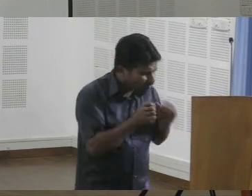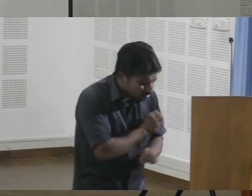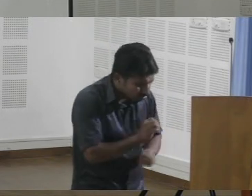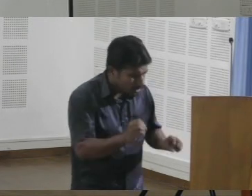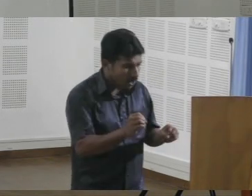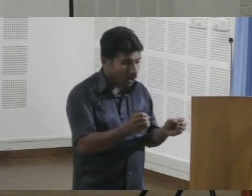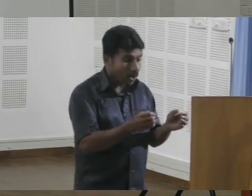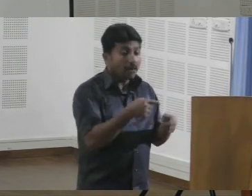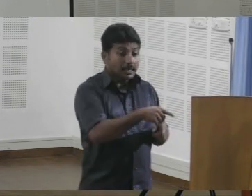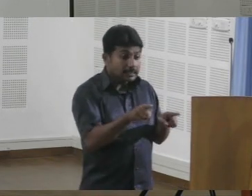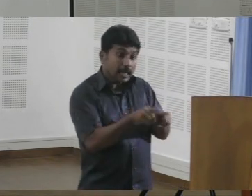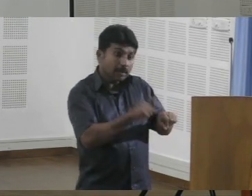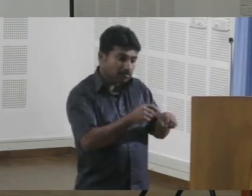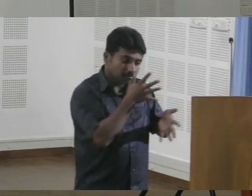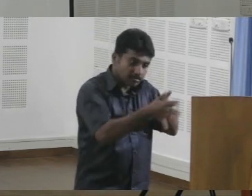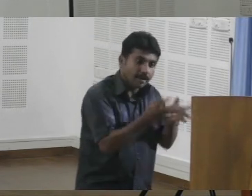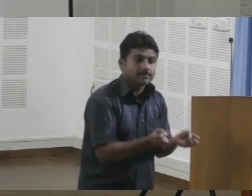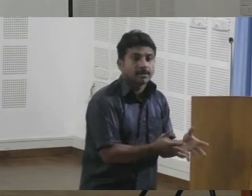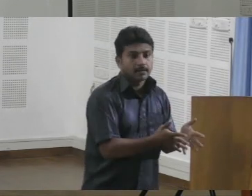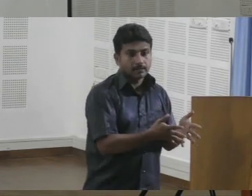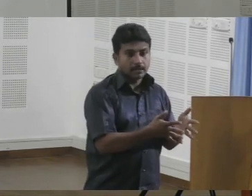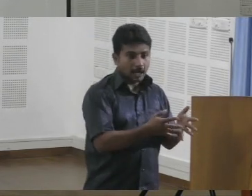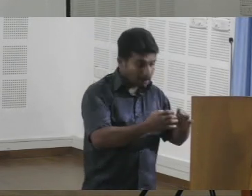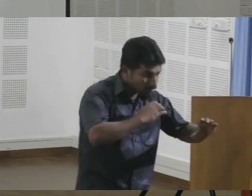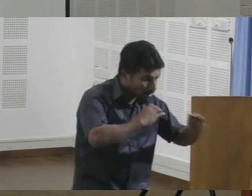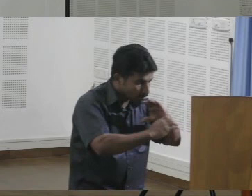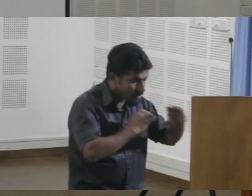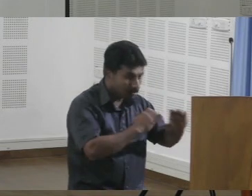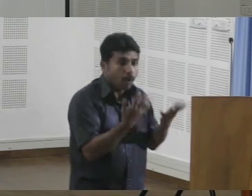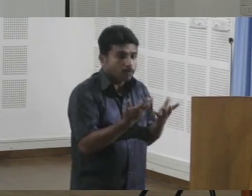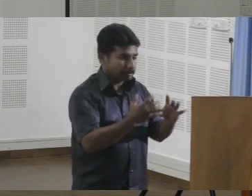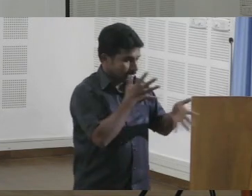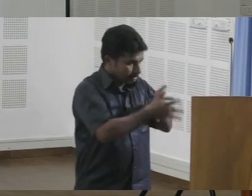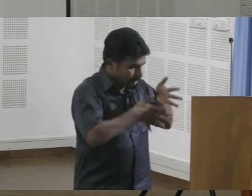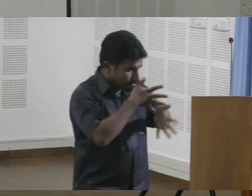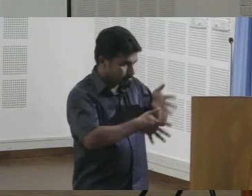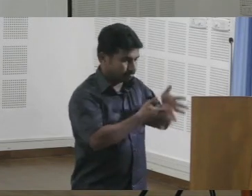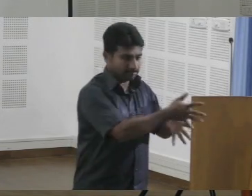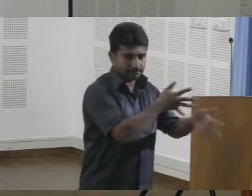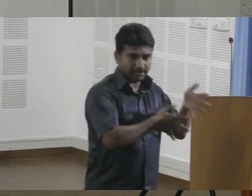സൈൻ ലാംഗ്വേജ് സ്റ്റാർട്ട് ചെയ്തു. ഞങ്ങൾ കമ്മ്യൂണിക്കേഷന് വേണ്ടി സൈൻ ലാംഗ്വേജ് വീട്ടിൽ ചെയ്തു തുടങ്ങി.